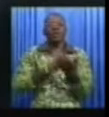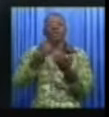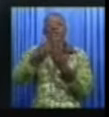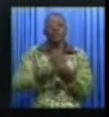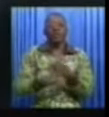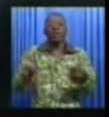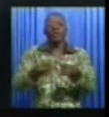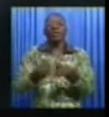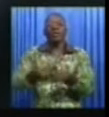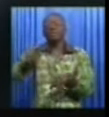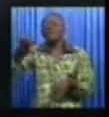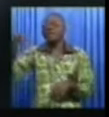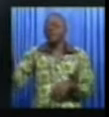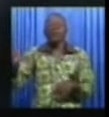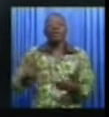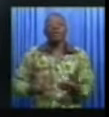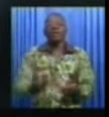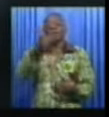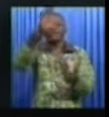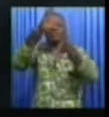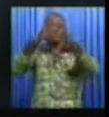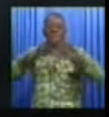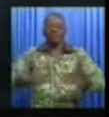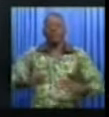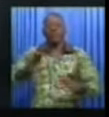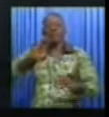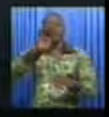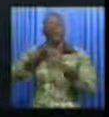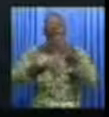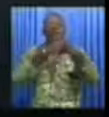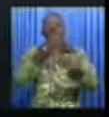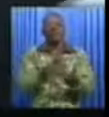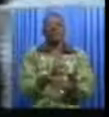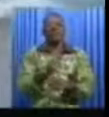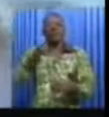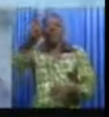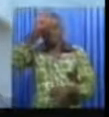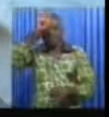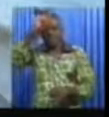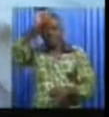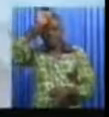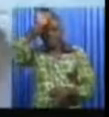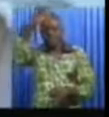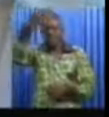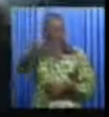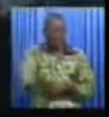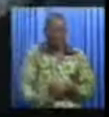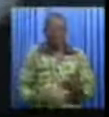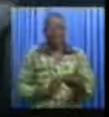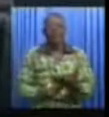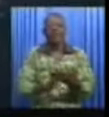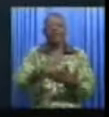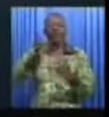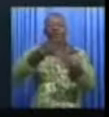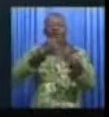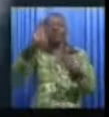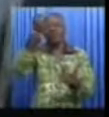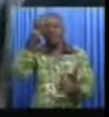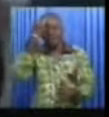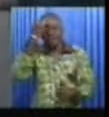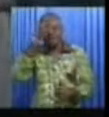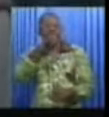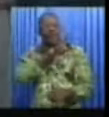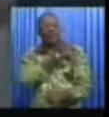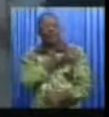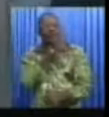ses prédécesseurs à l'aéroport international de Yaoundé, Blaise Compaoré a été accueilli par le premier ministre Philémon